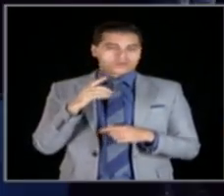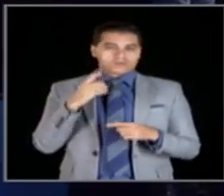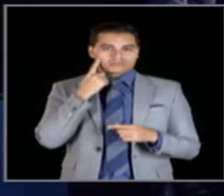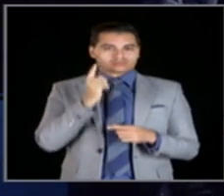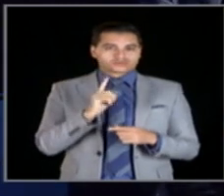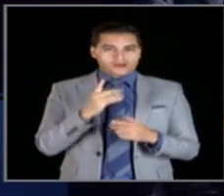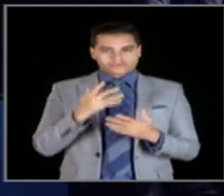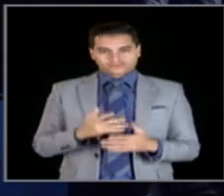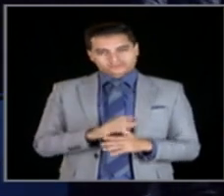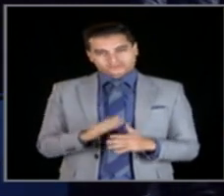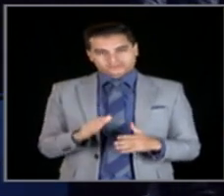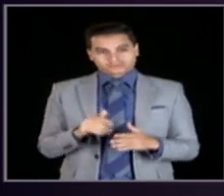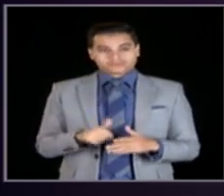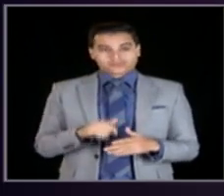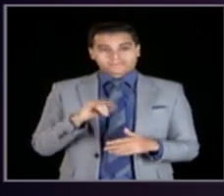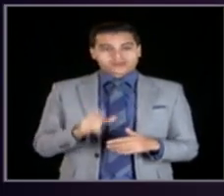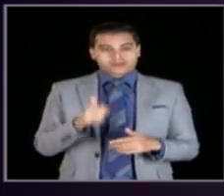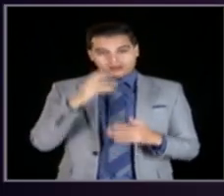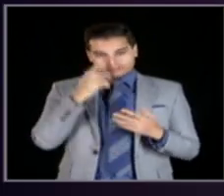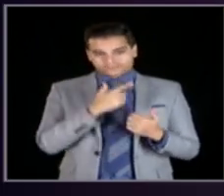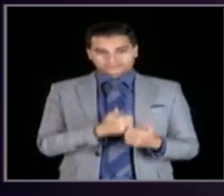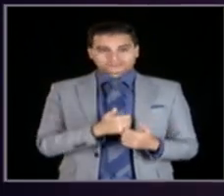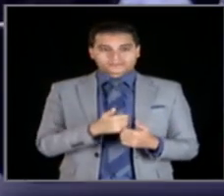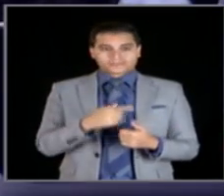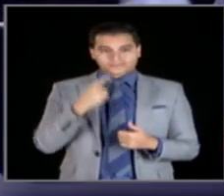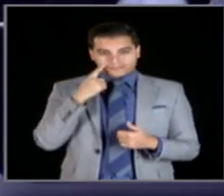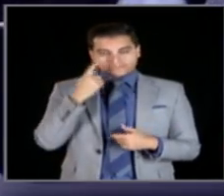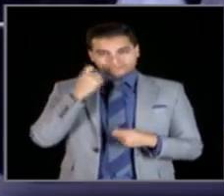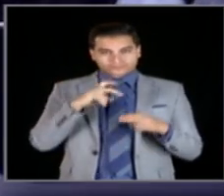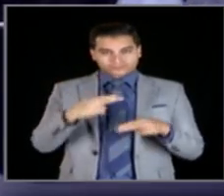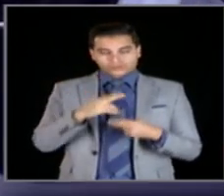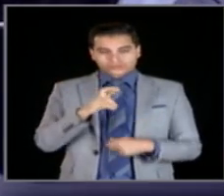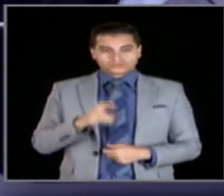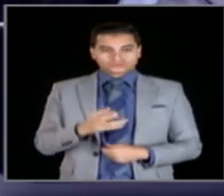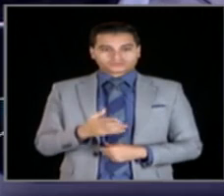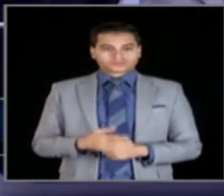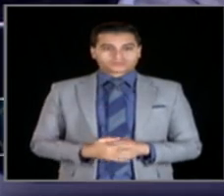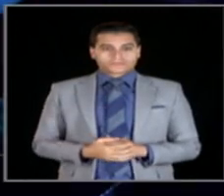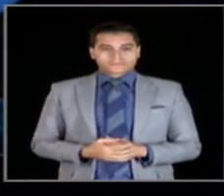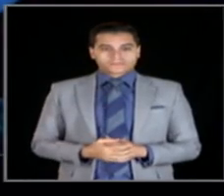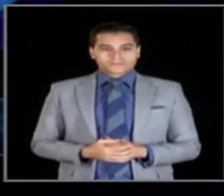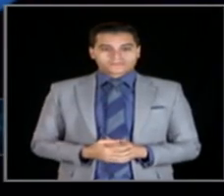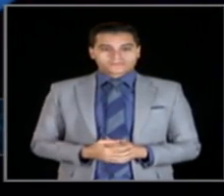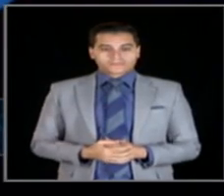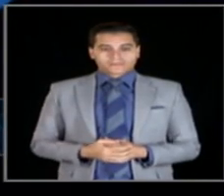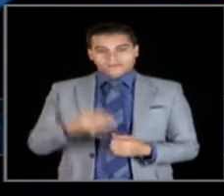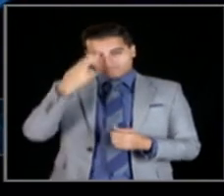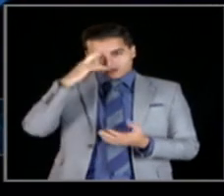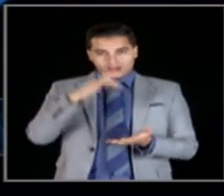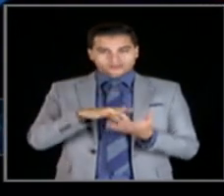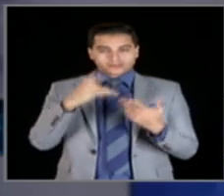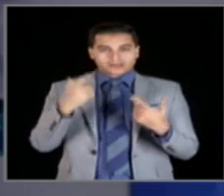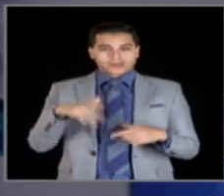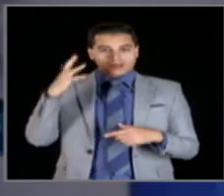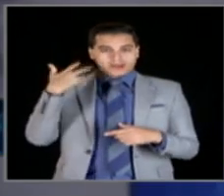اتفقنا. منار تمام. تحت الضغط كاونتر. ما هي عاصمة